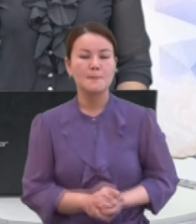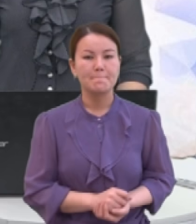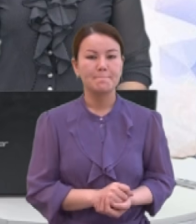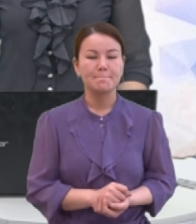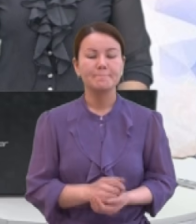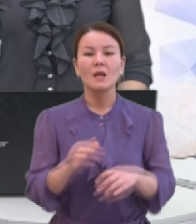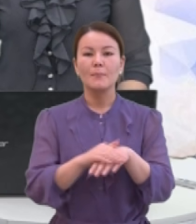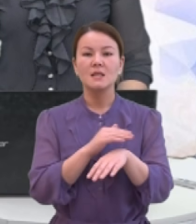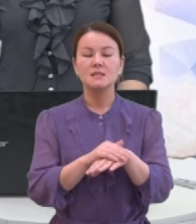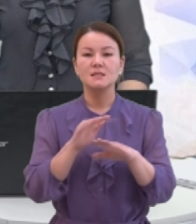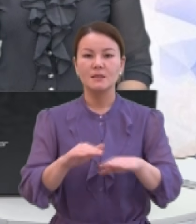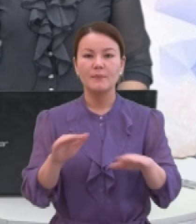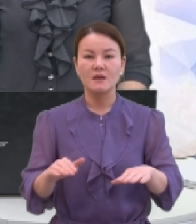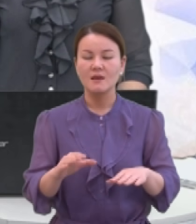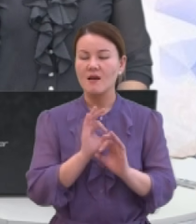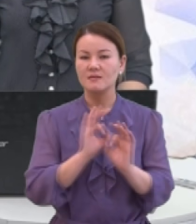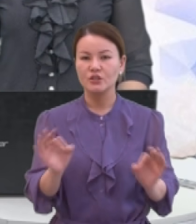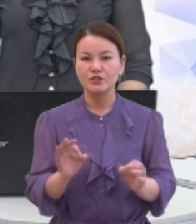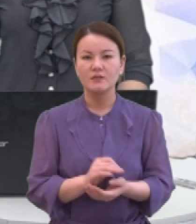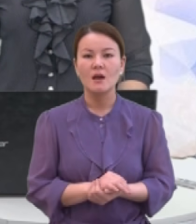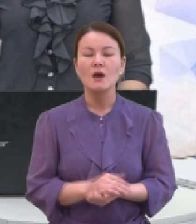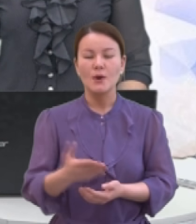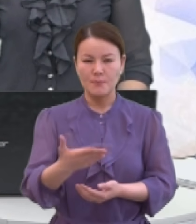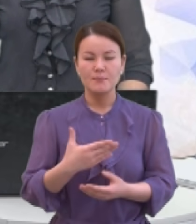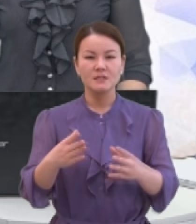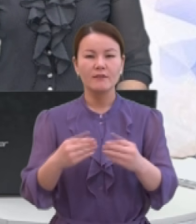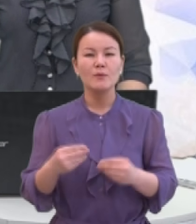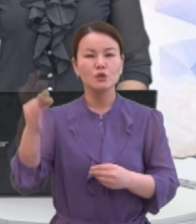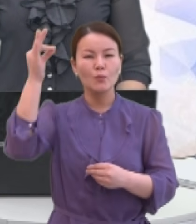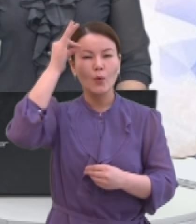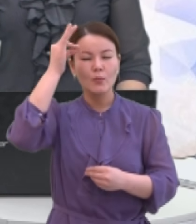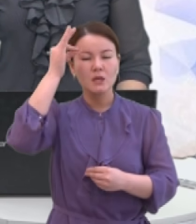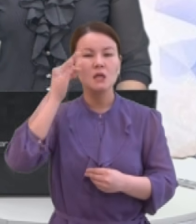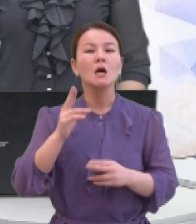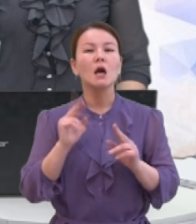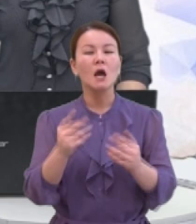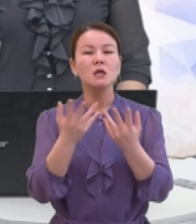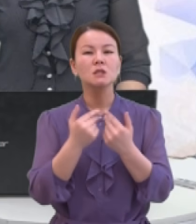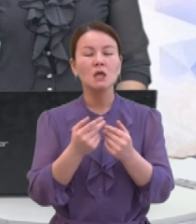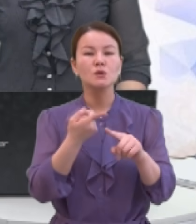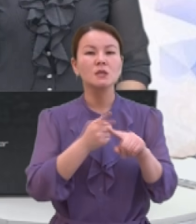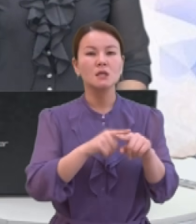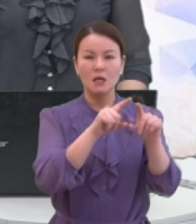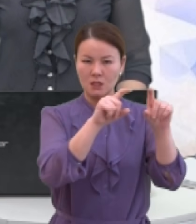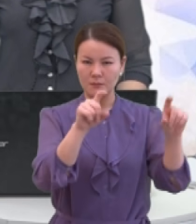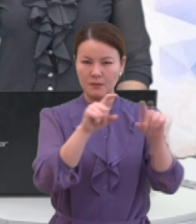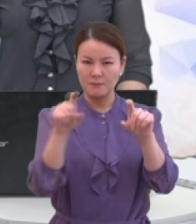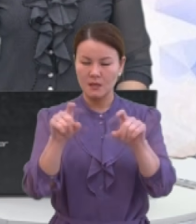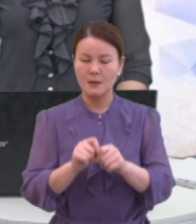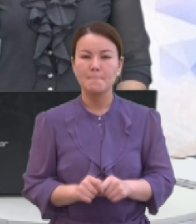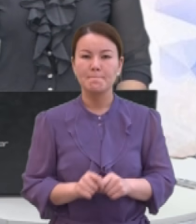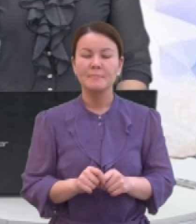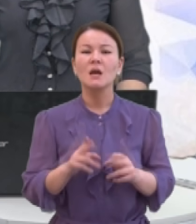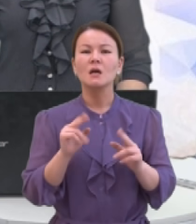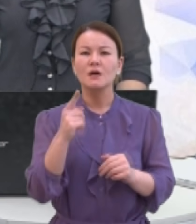молодцы ребята отлично мы с вами вспомнили как решаются такие примеры как вы